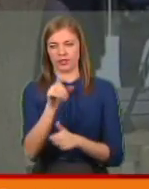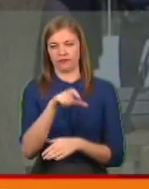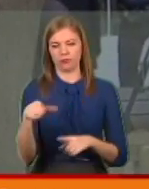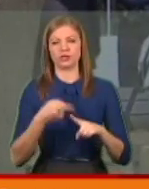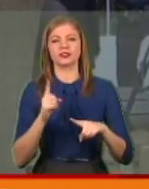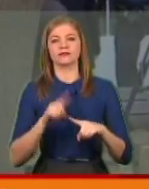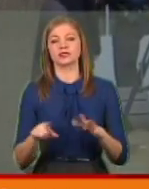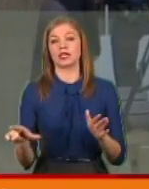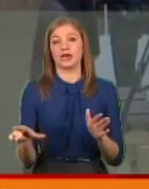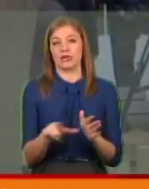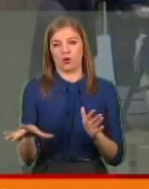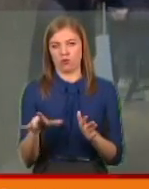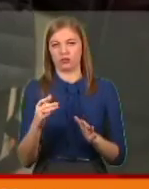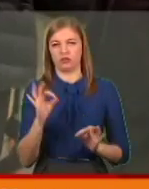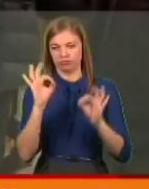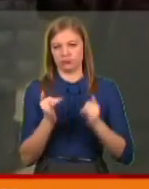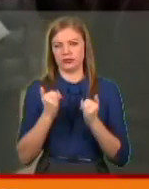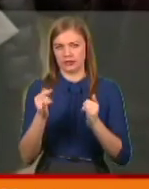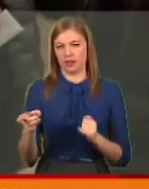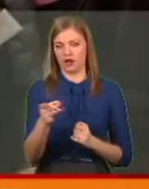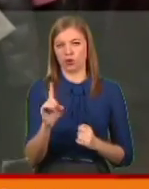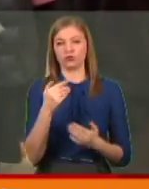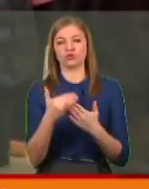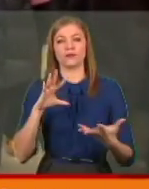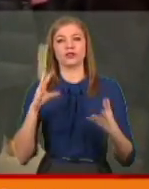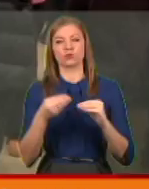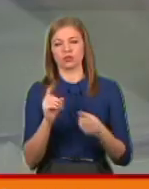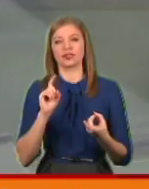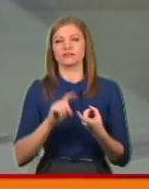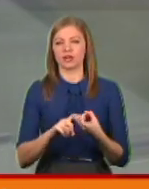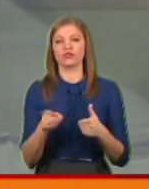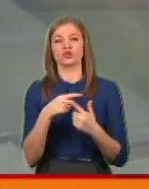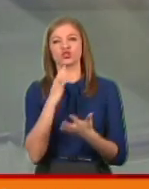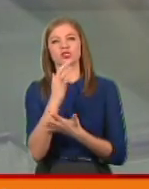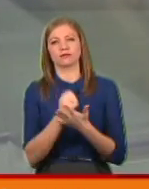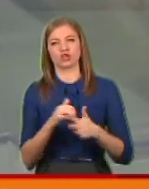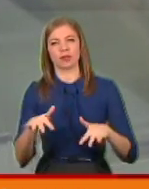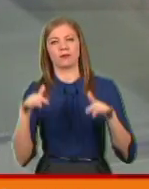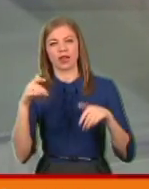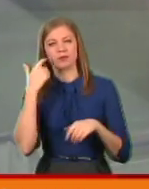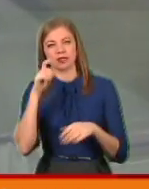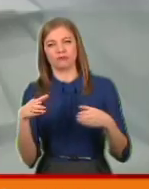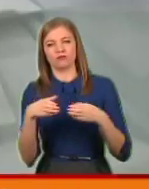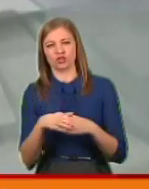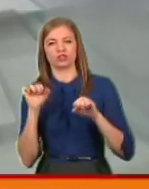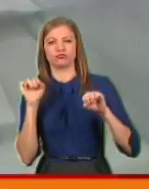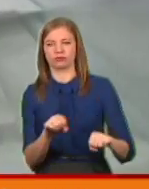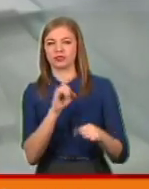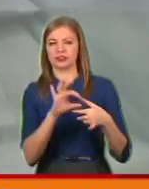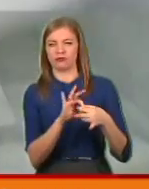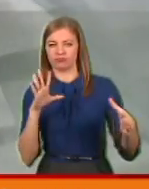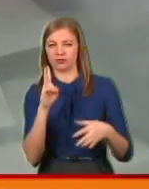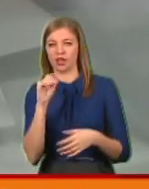виборців. Це рекордний показник для регіону, адже від результатів залежить, чи збереже парламентська більшість рух за